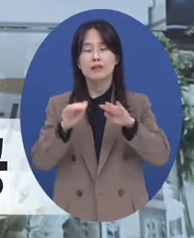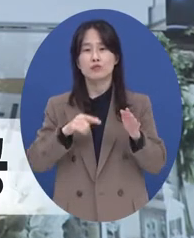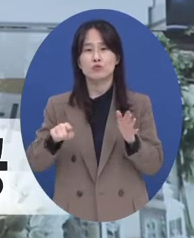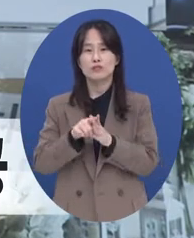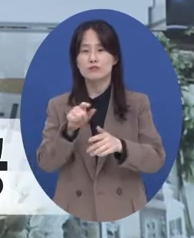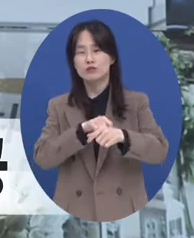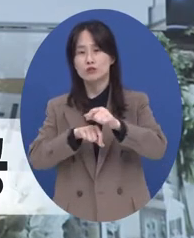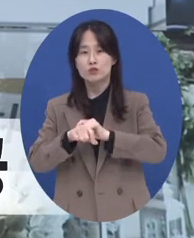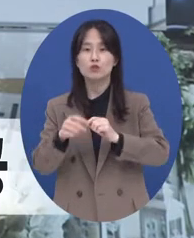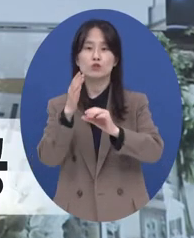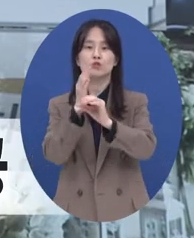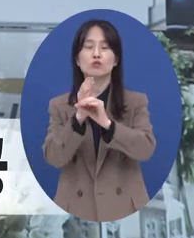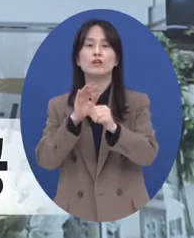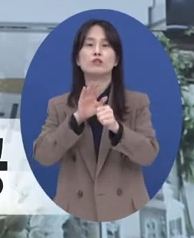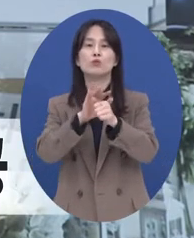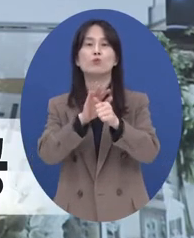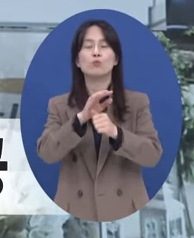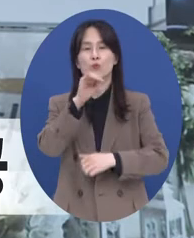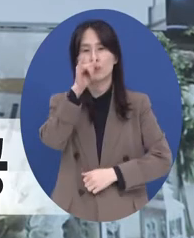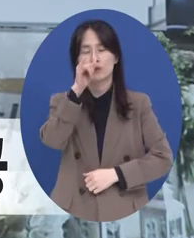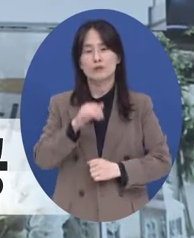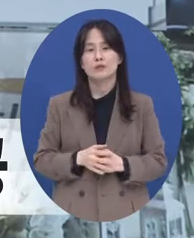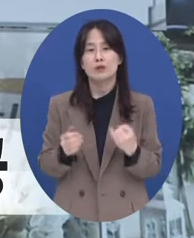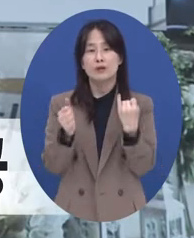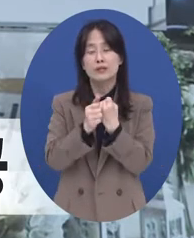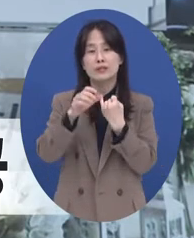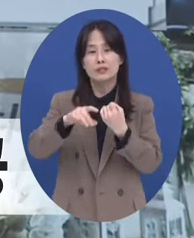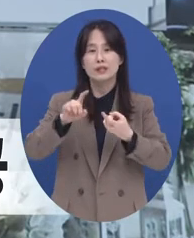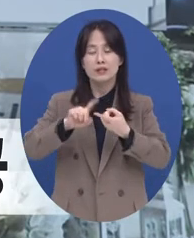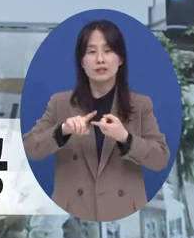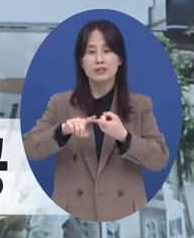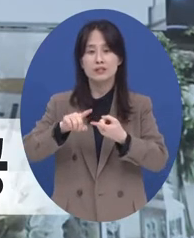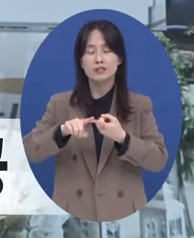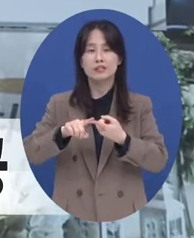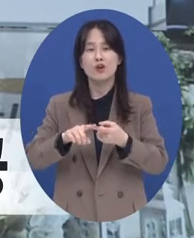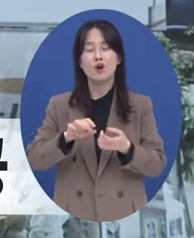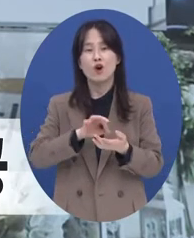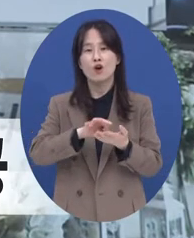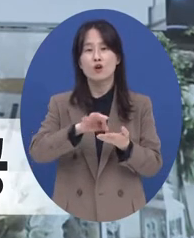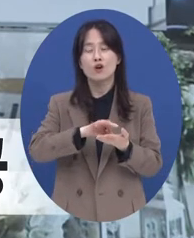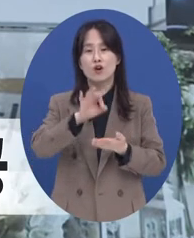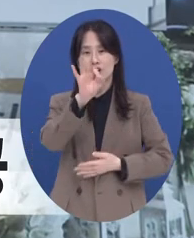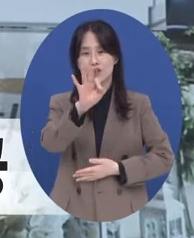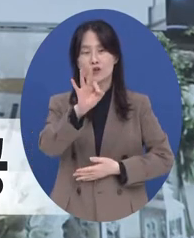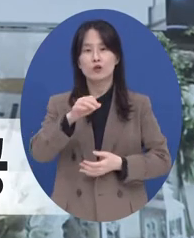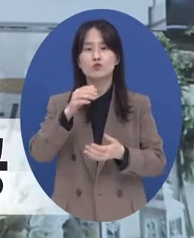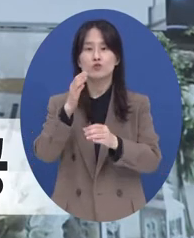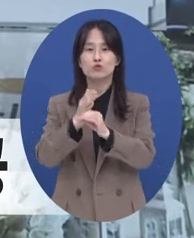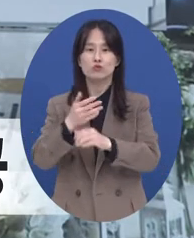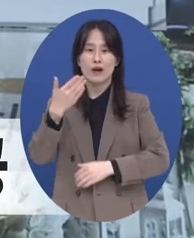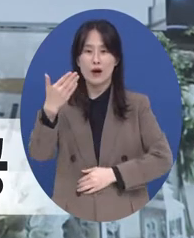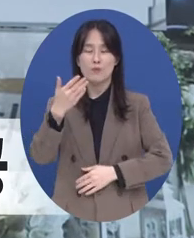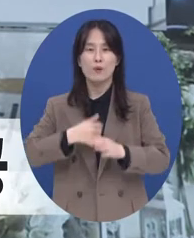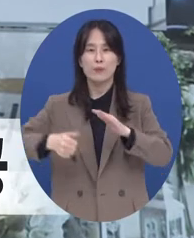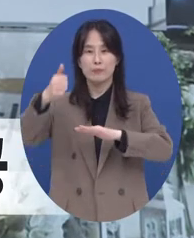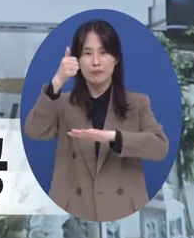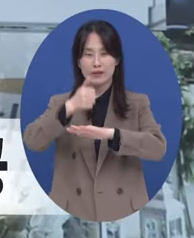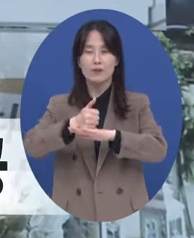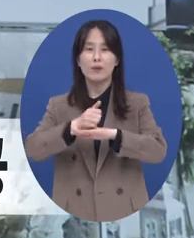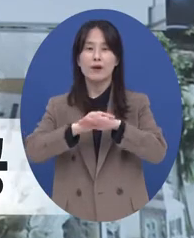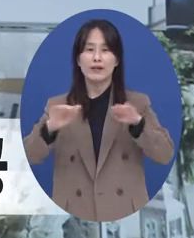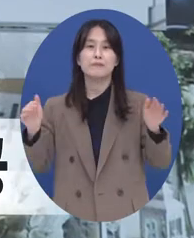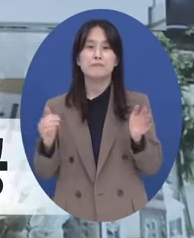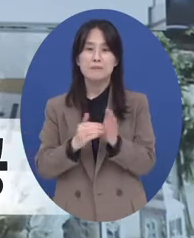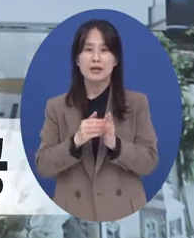적극적인 중재에 나섰는데요 예식장 관련 소비자 분쟁 10건 중 9건 가까이 해결됐습니다 초 창 승 기자의